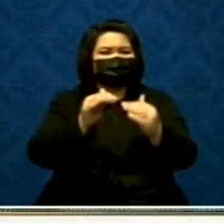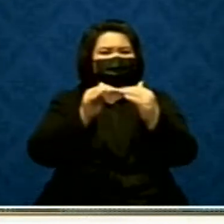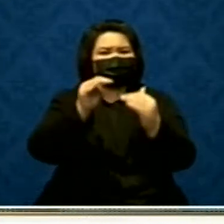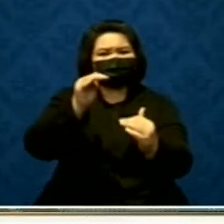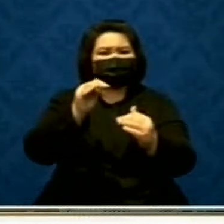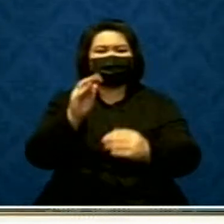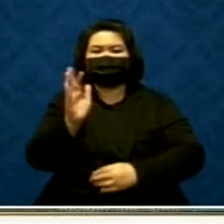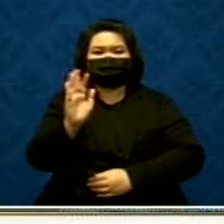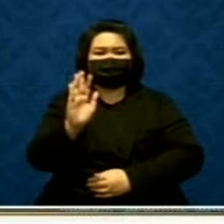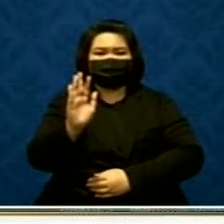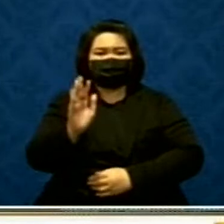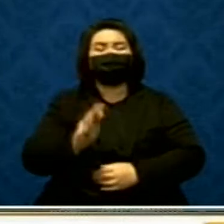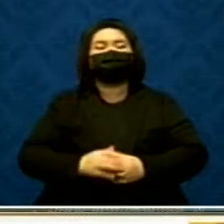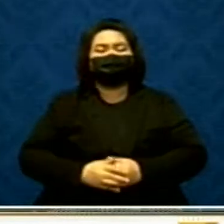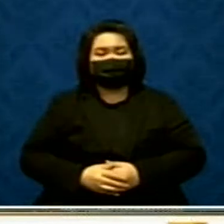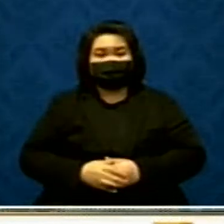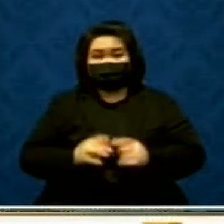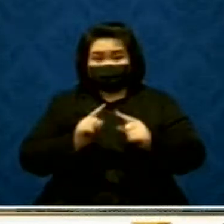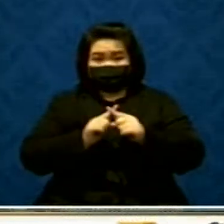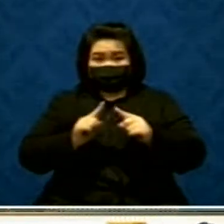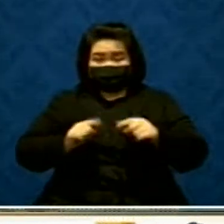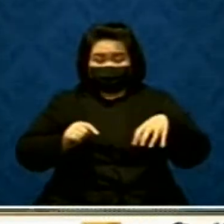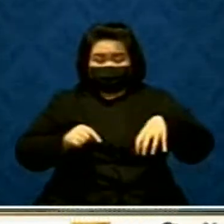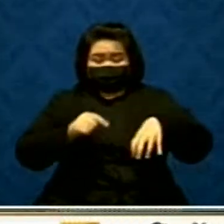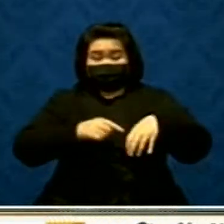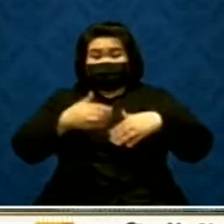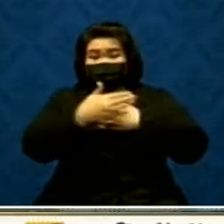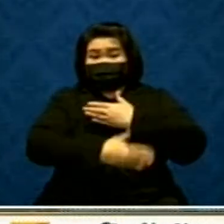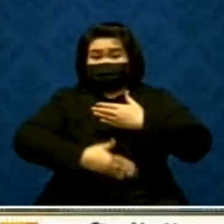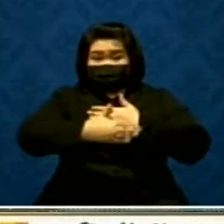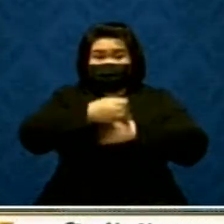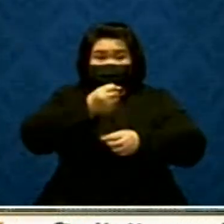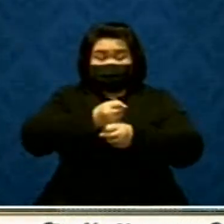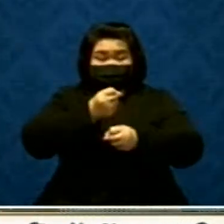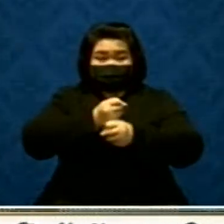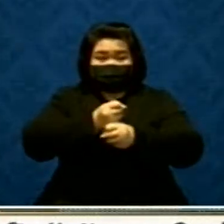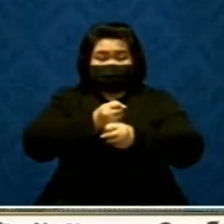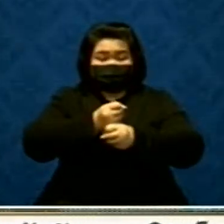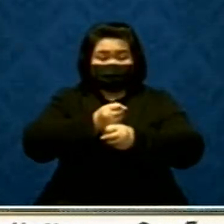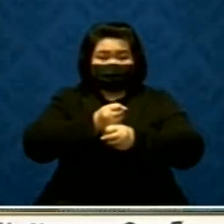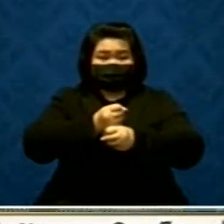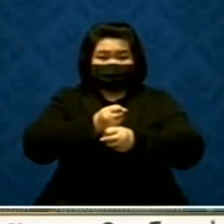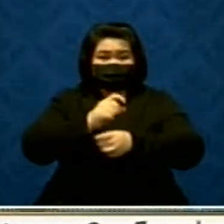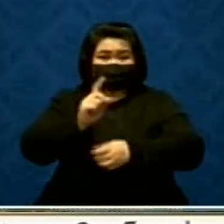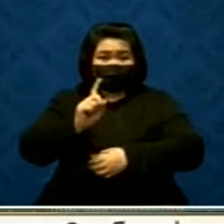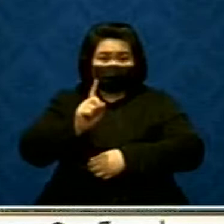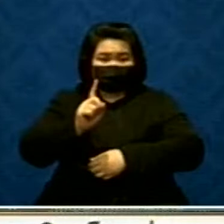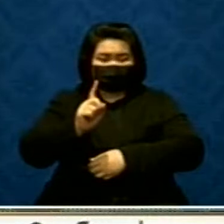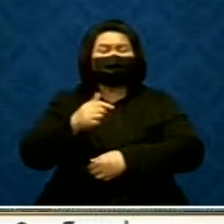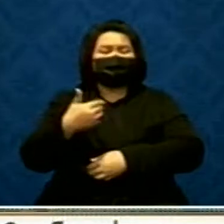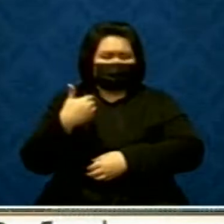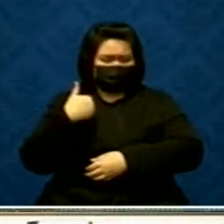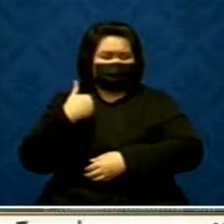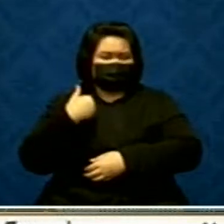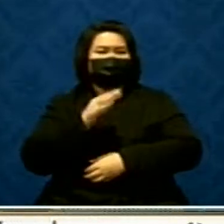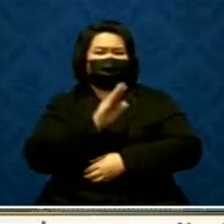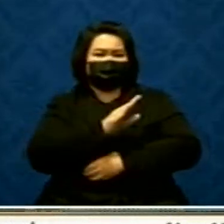ะครับแต่สิ่งที่การรถไฟจะต้องดำเนินการซึ่งก็เป็นการดำเนินการโดยมาตรฐานปก